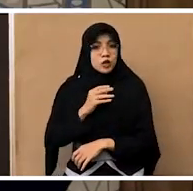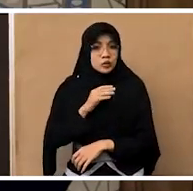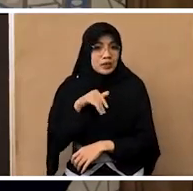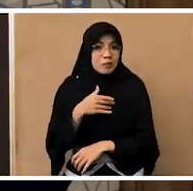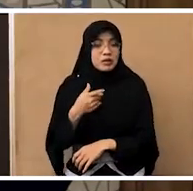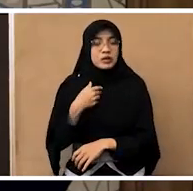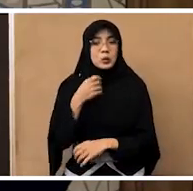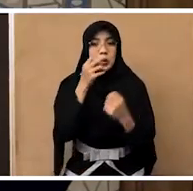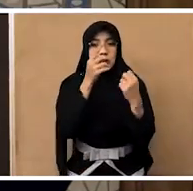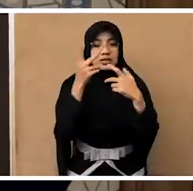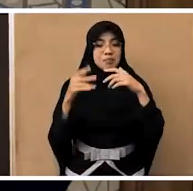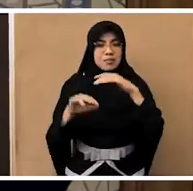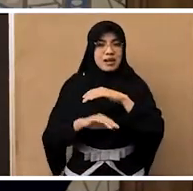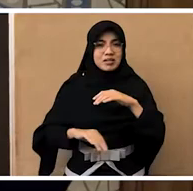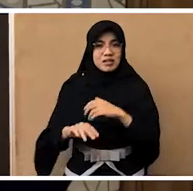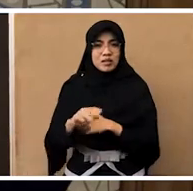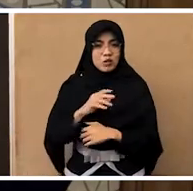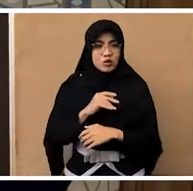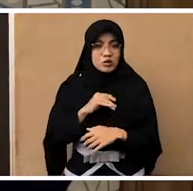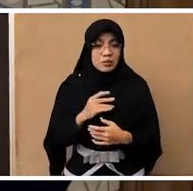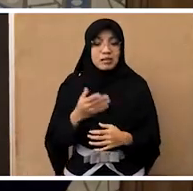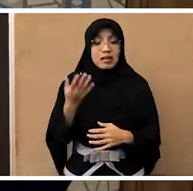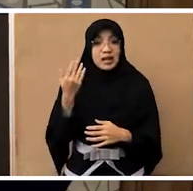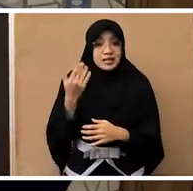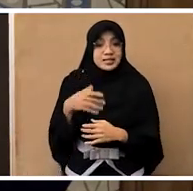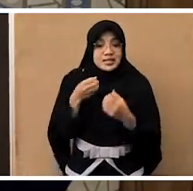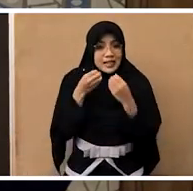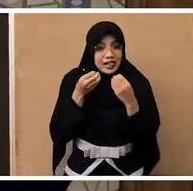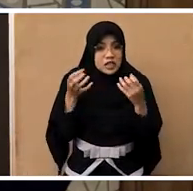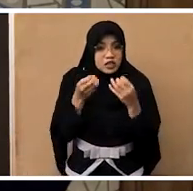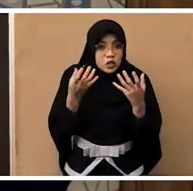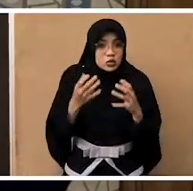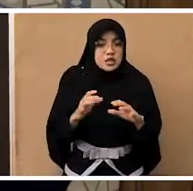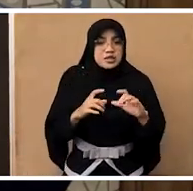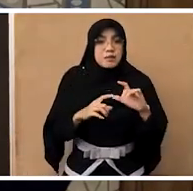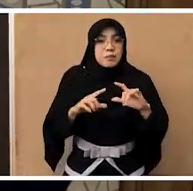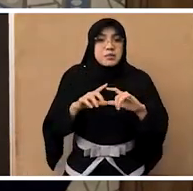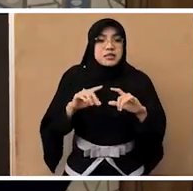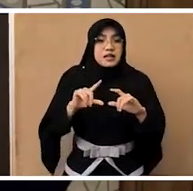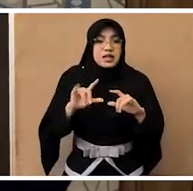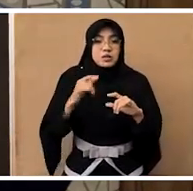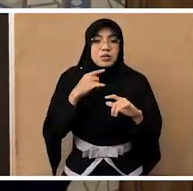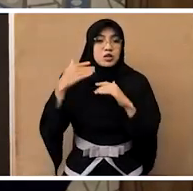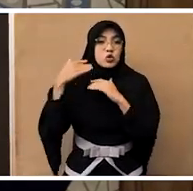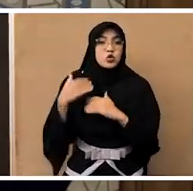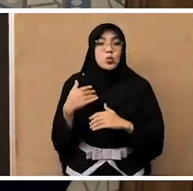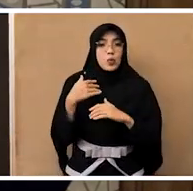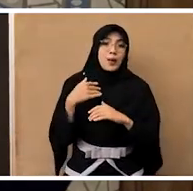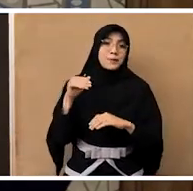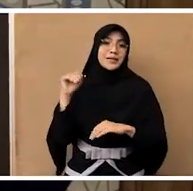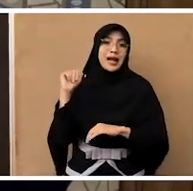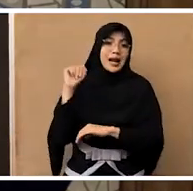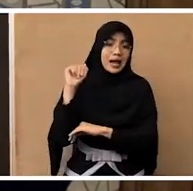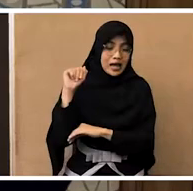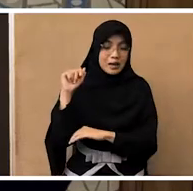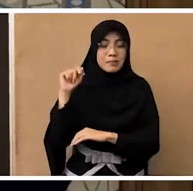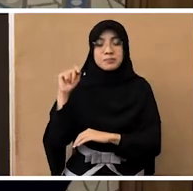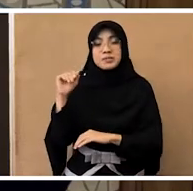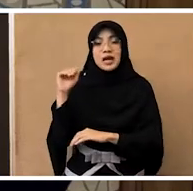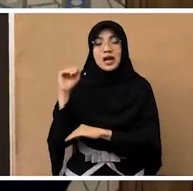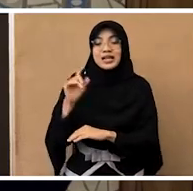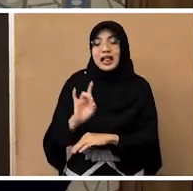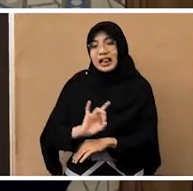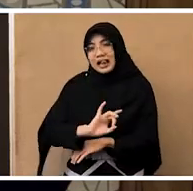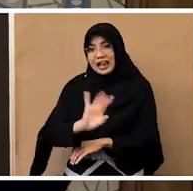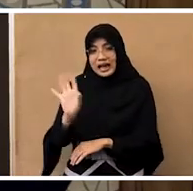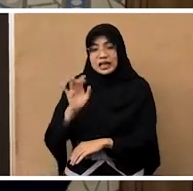konsepsi mendasar itu apa tadi sebagian sudah disampaikan oleh Mas Sarli terkait Pertanggungjawaban pidana Lalu ada yang krusial lain